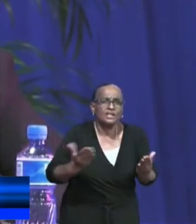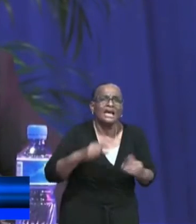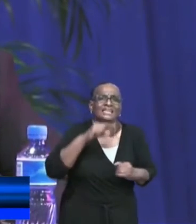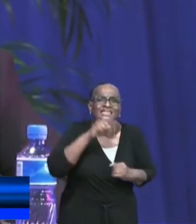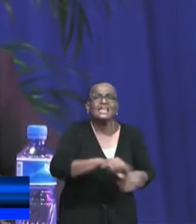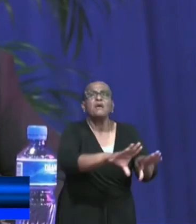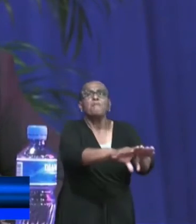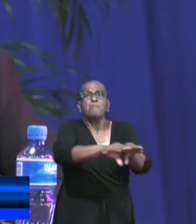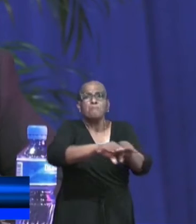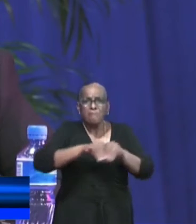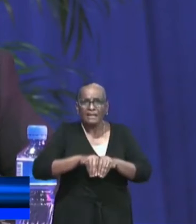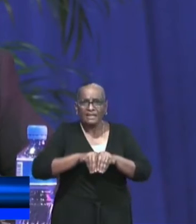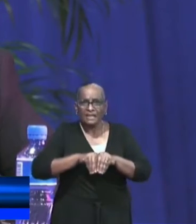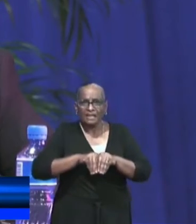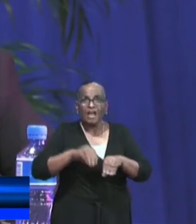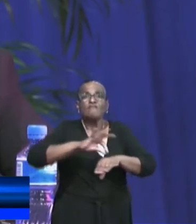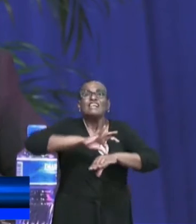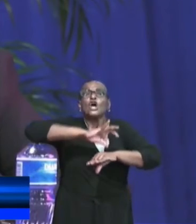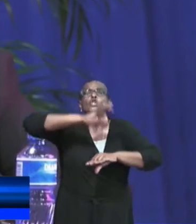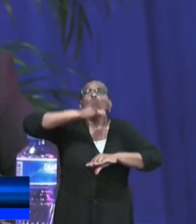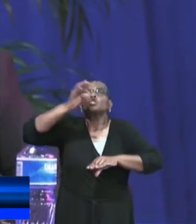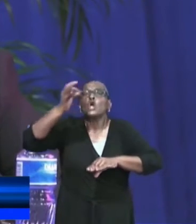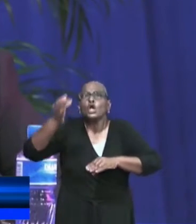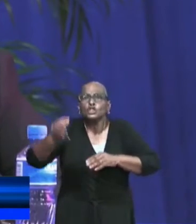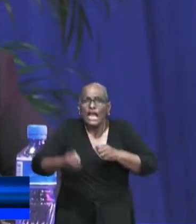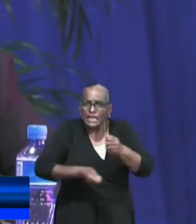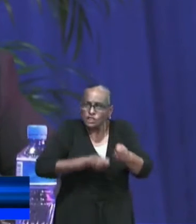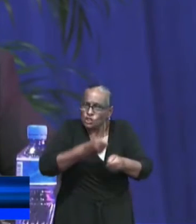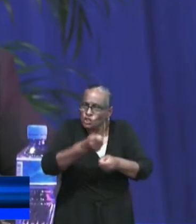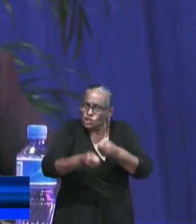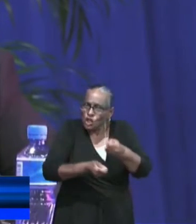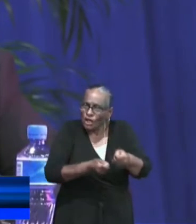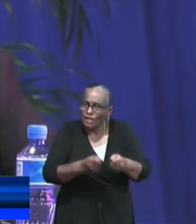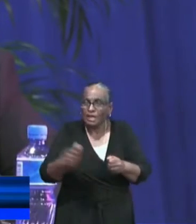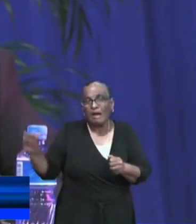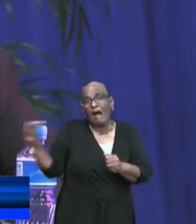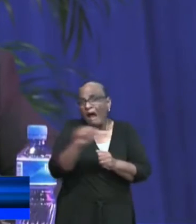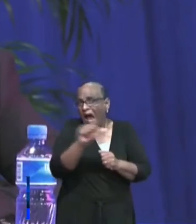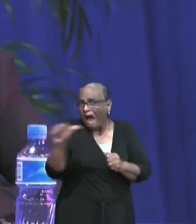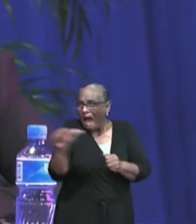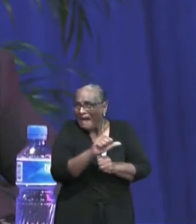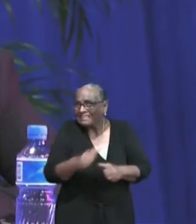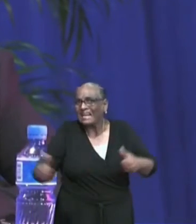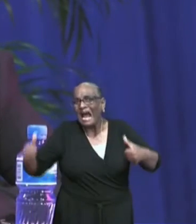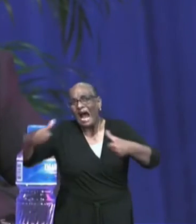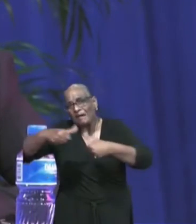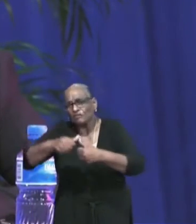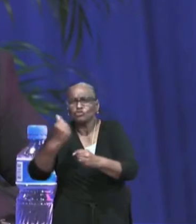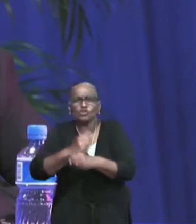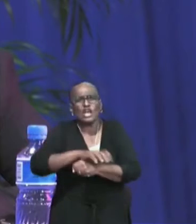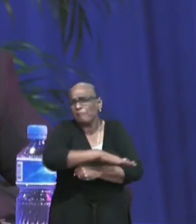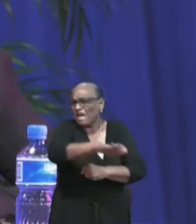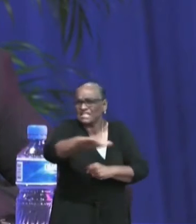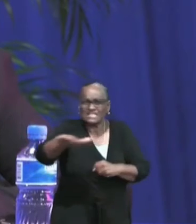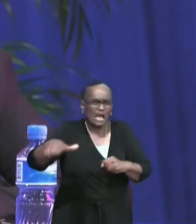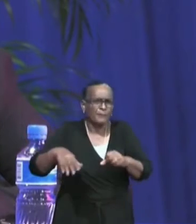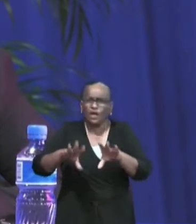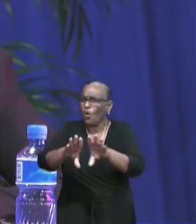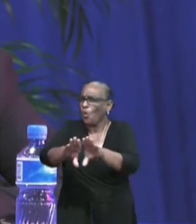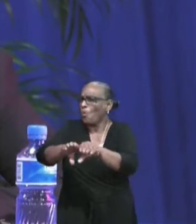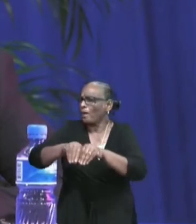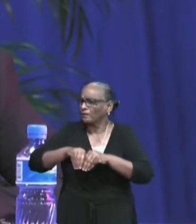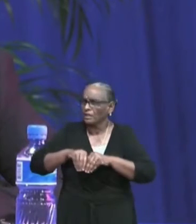maatregelen van de gezondheidszorg, ook al gaan er andere aanpassingen zijn van de sociaal-maatschappelijke maatregelen, de